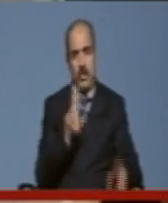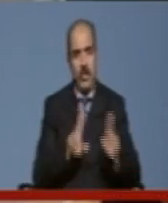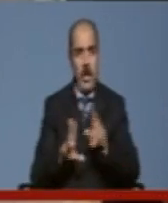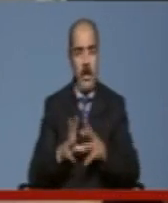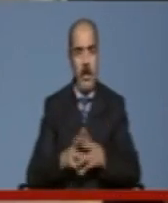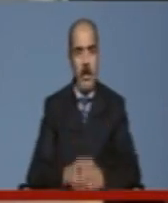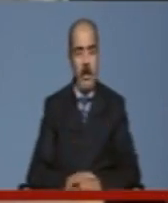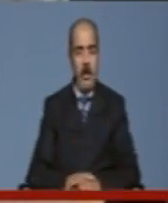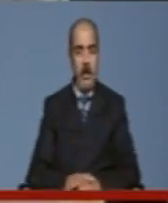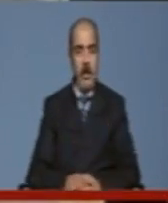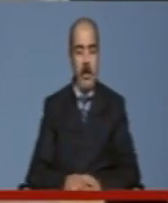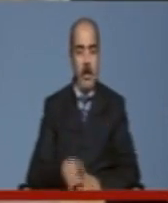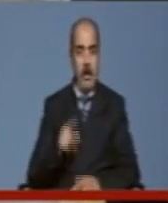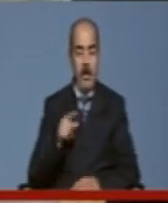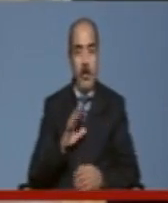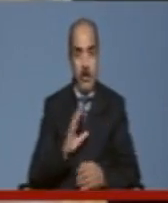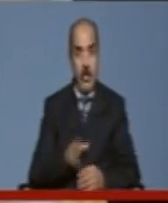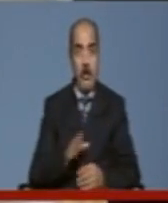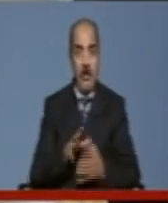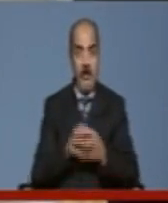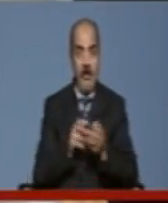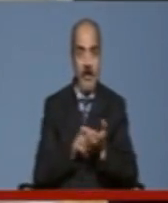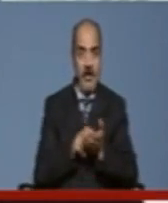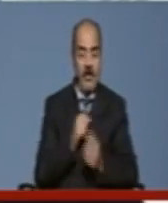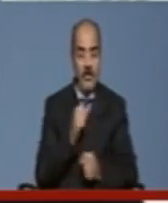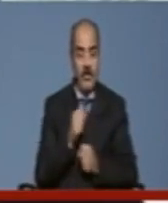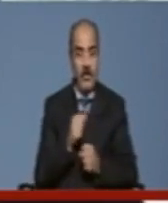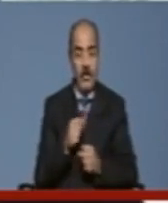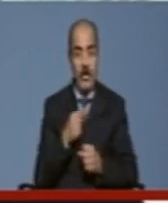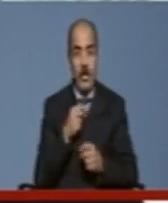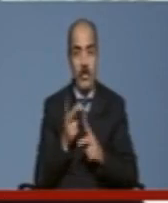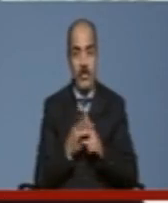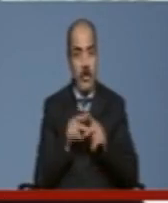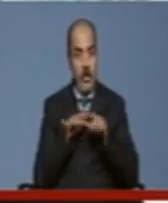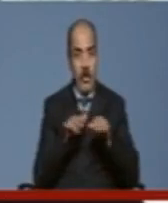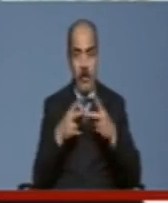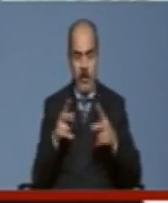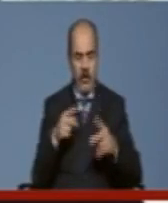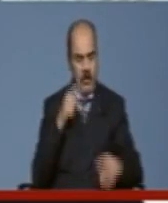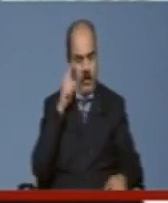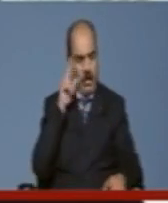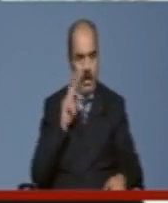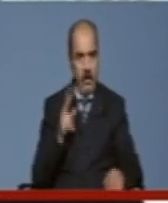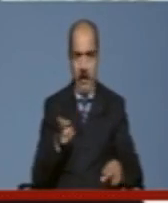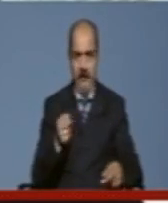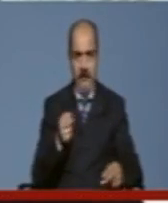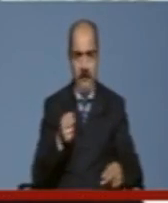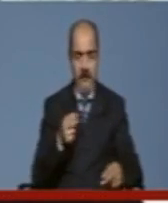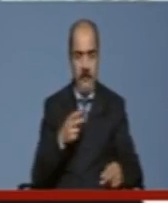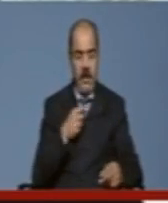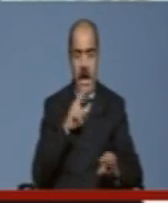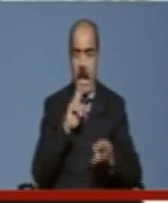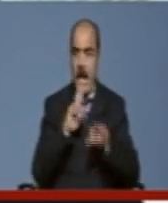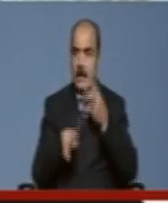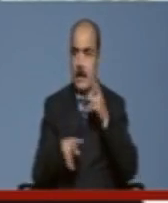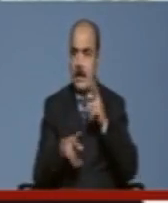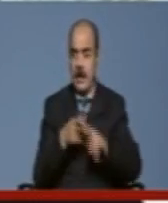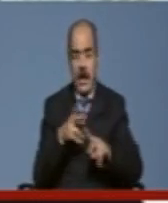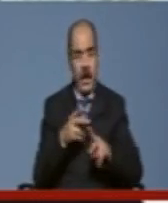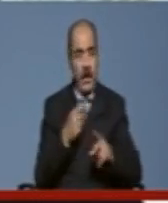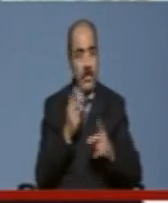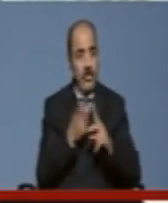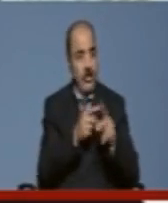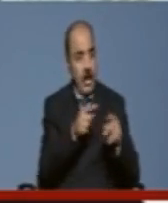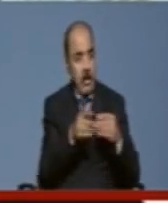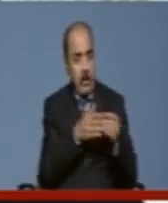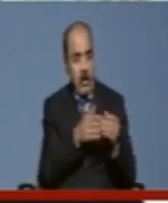يعني تقبلوا أن يبقى فيه هجوم على المدنيين؟ لا طبعا، نحن ندين كل الأعمال التي